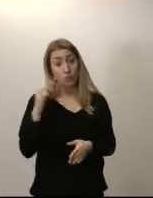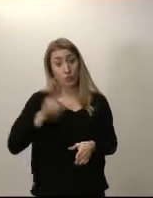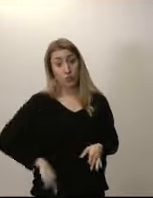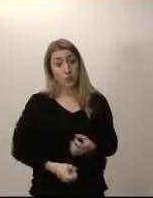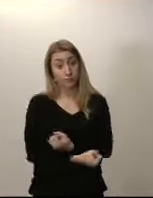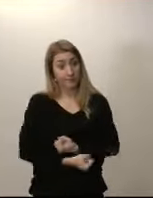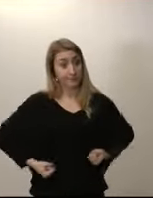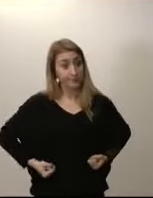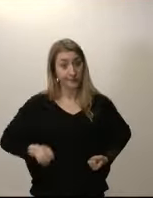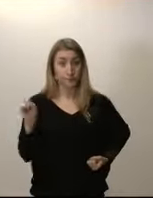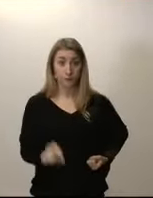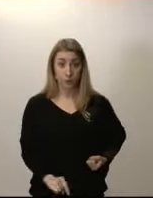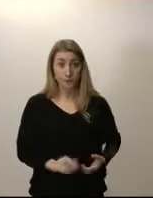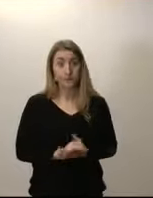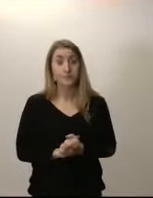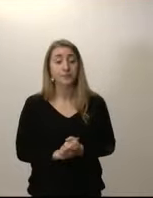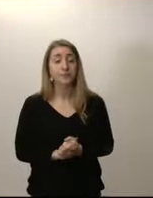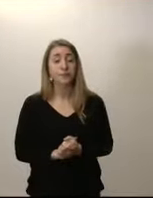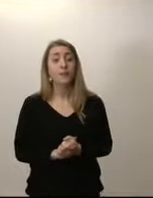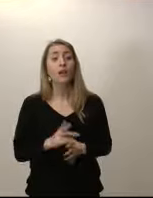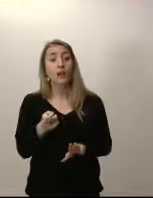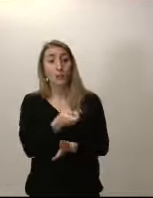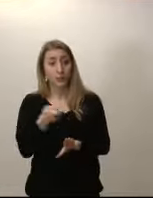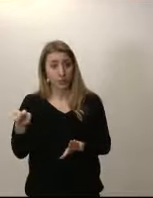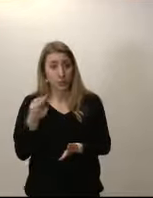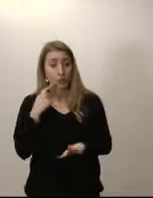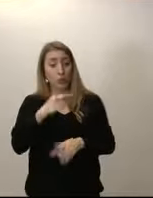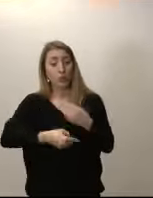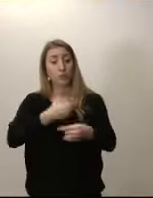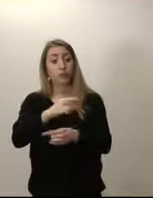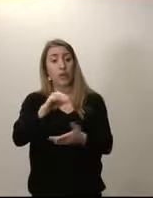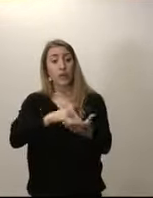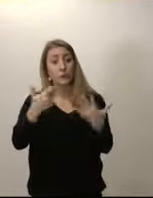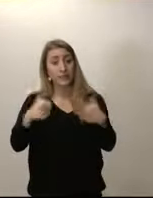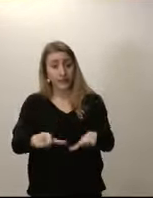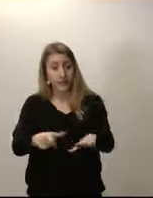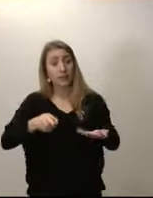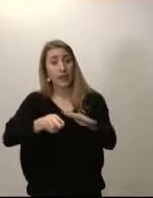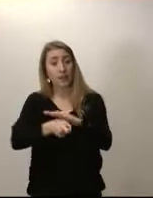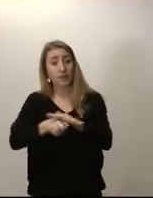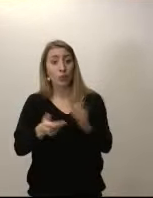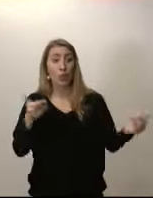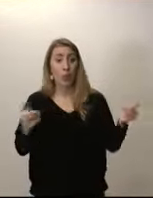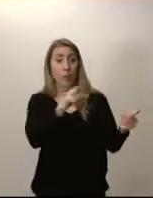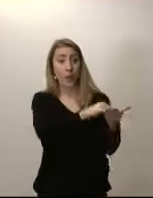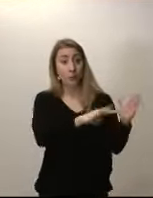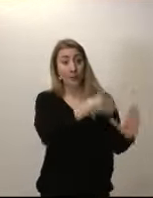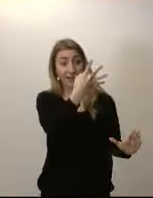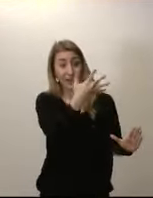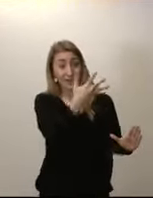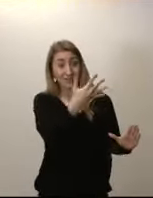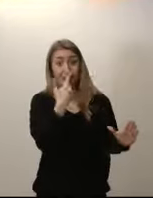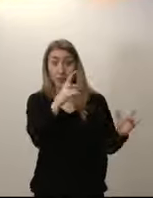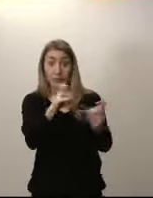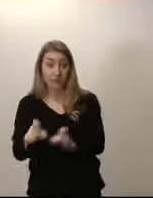bien sûr, les investissements qui sont programmés en 2016 sont nettement inférieurs à ceux de 2015. Mais il n'y a